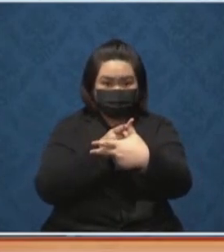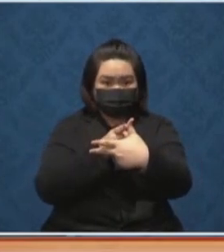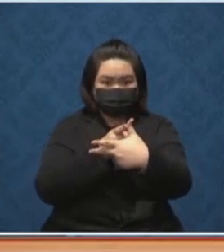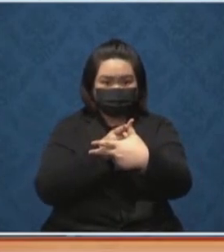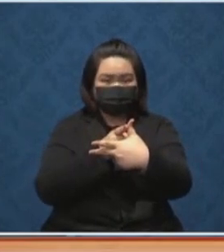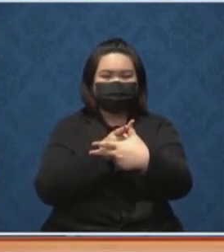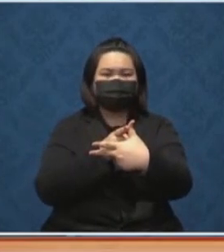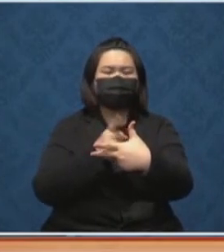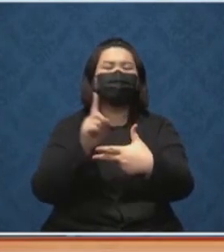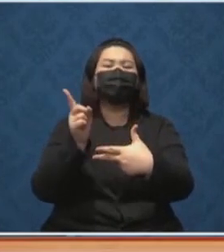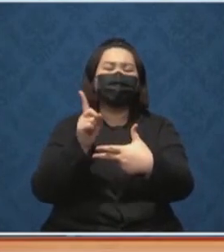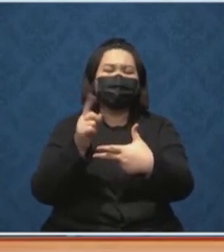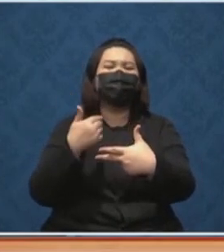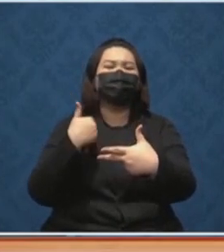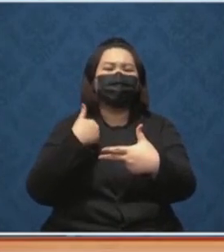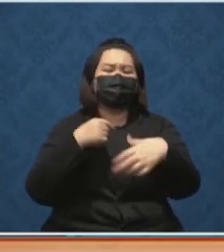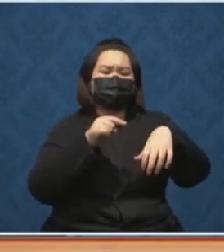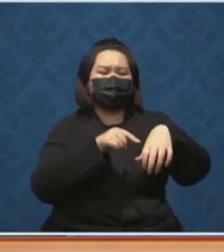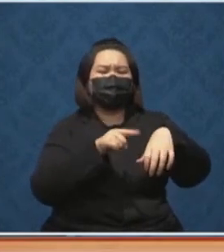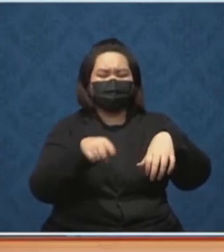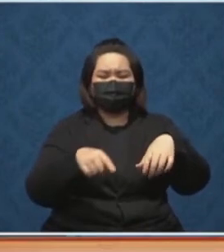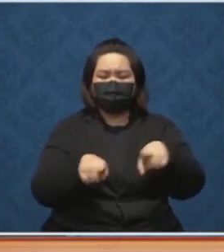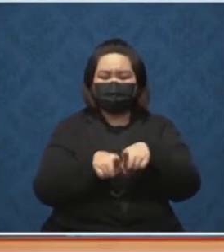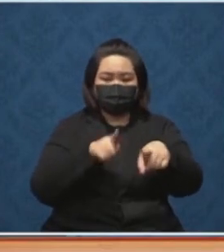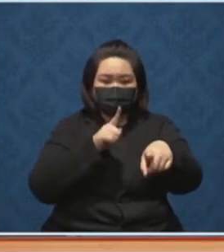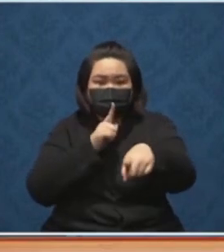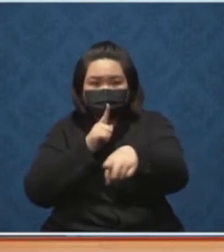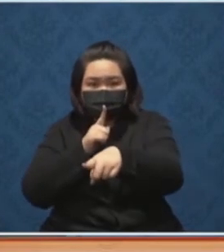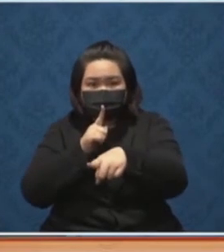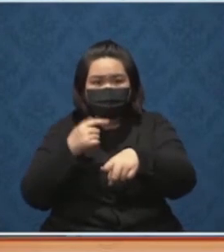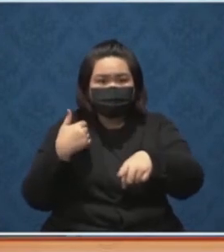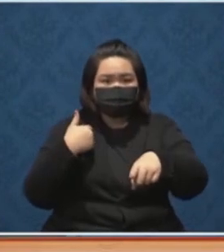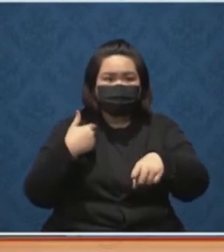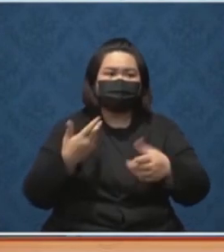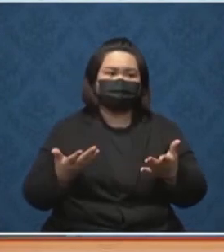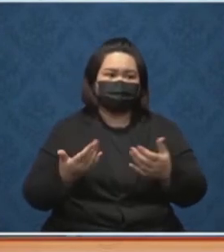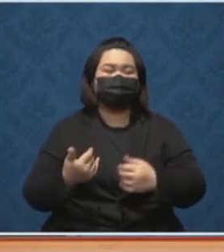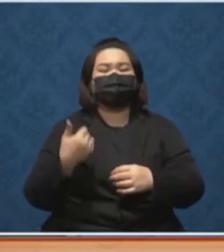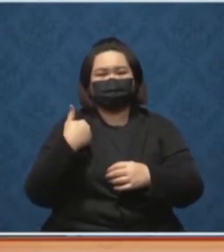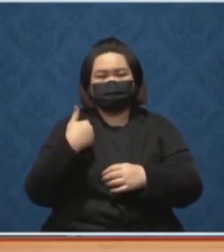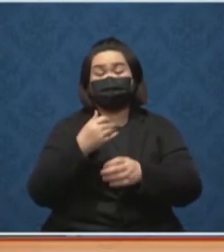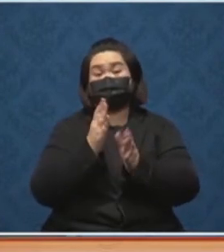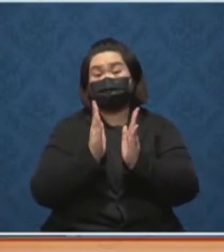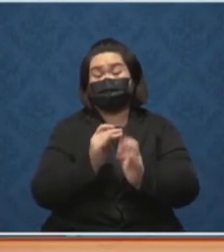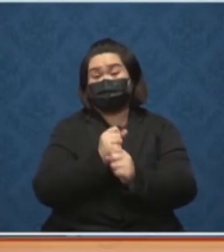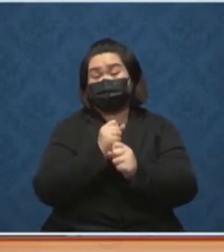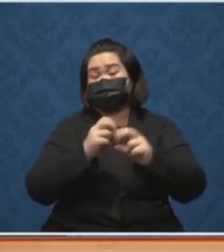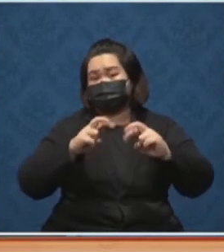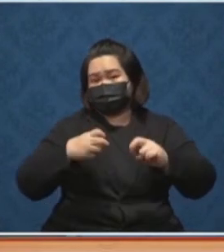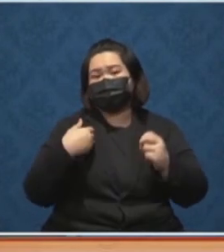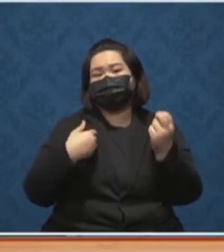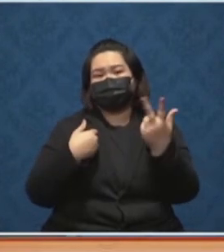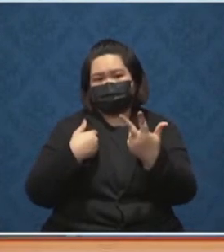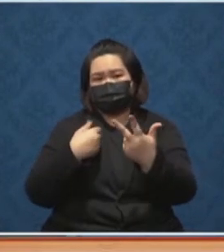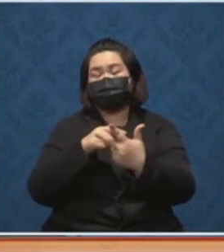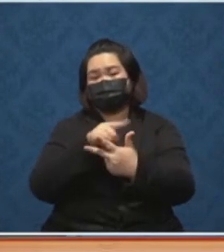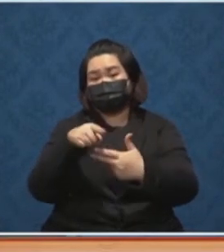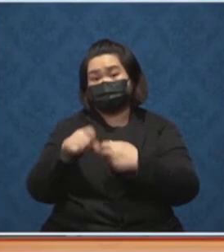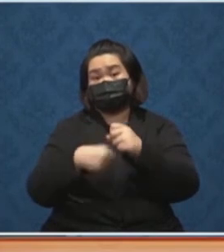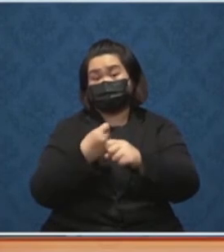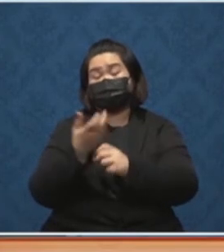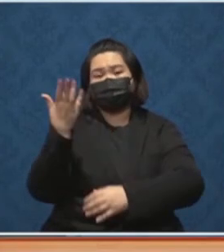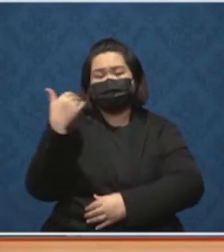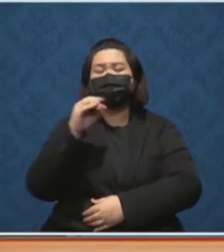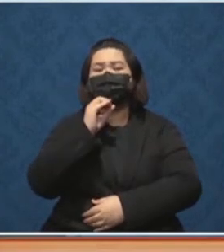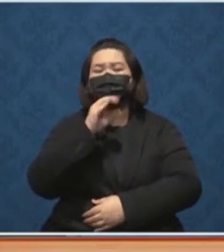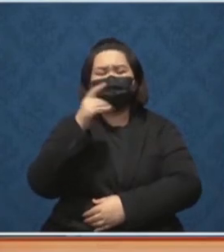อ มันมีไว้เพาะเดินเงคดีปิดปากค้นเทานั้นครั ผมขอสลยทัดไปครับมีงานวิจัยอย่น้อยสามชบัใช่งปีที่แล้วนะครับให